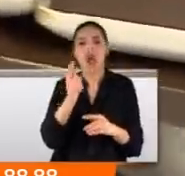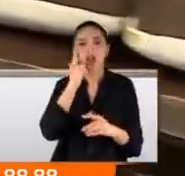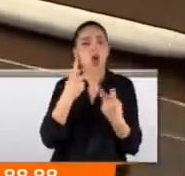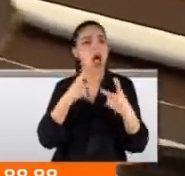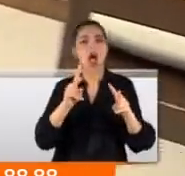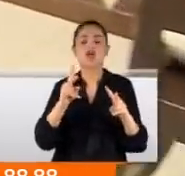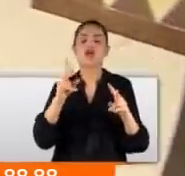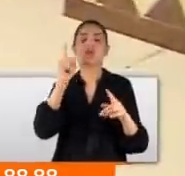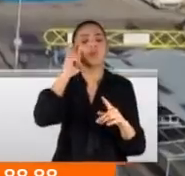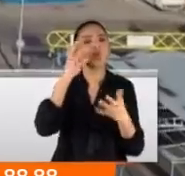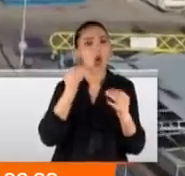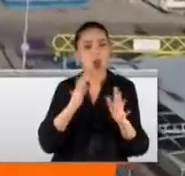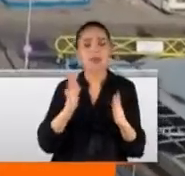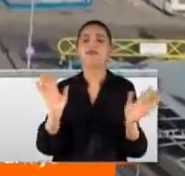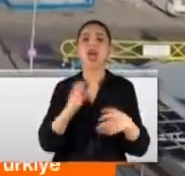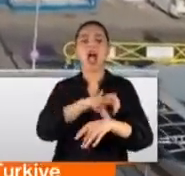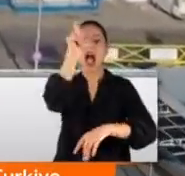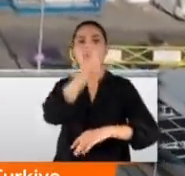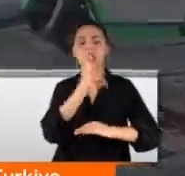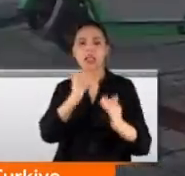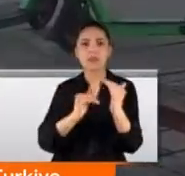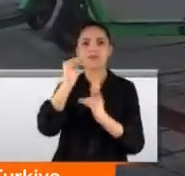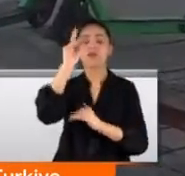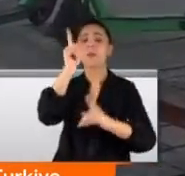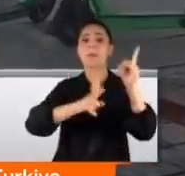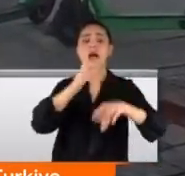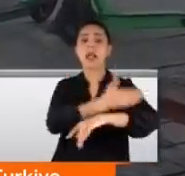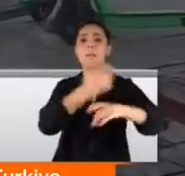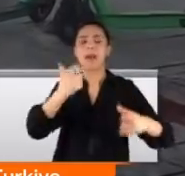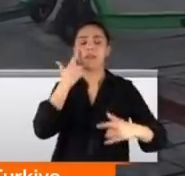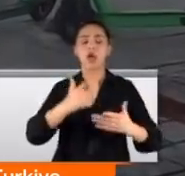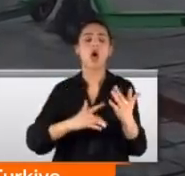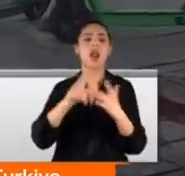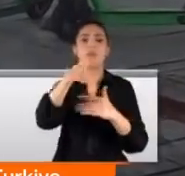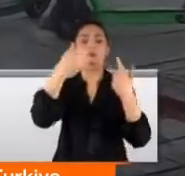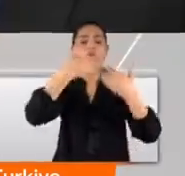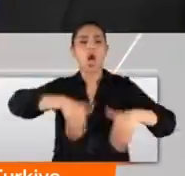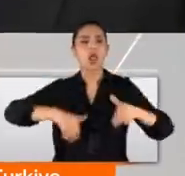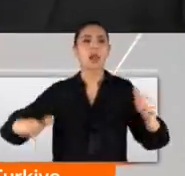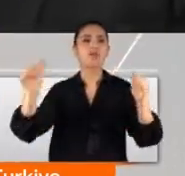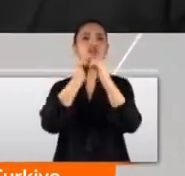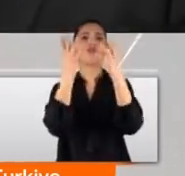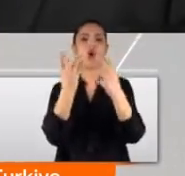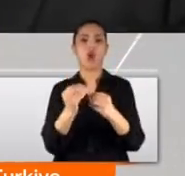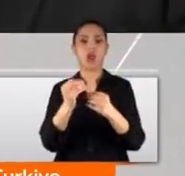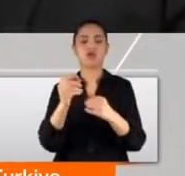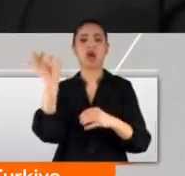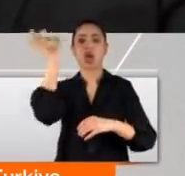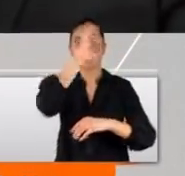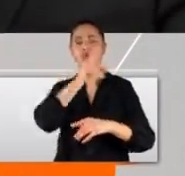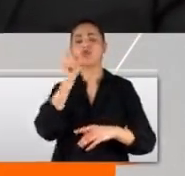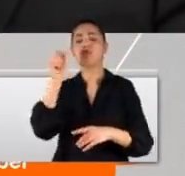gündeme gelebilecek ya da vaka sayılarındaki artış yaşayan illerde tedbirler daha da sıkılaştırılacak. Gümüşhane'nin Torun